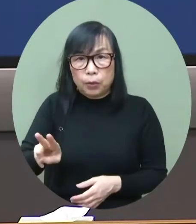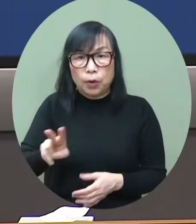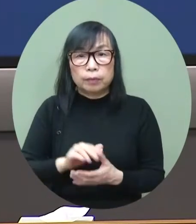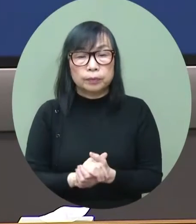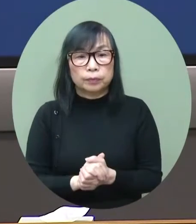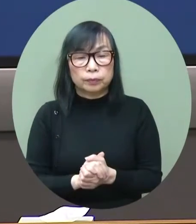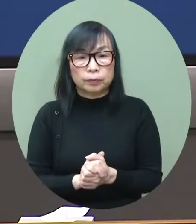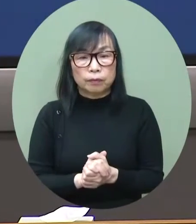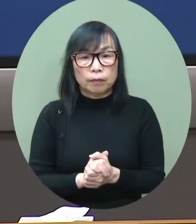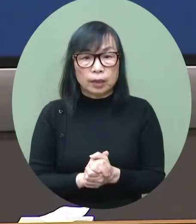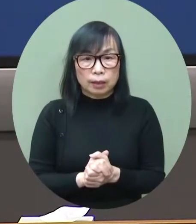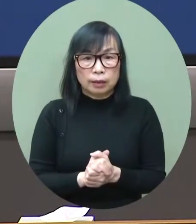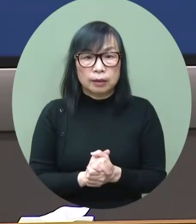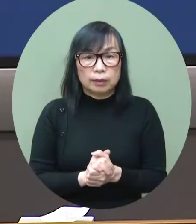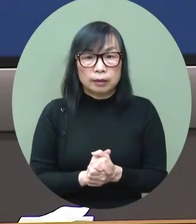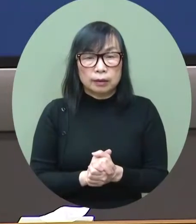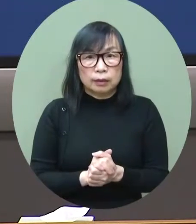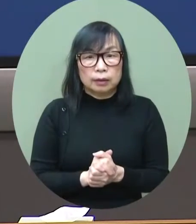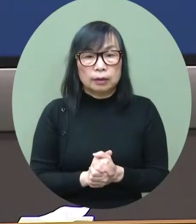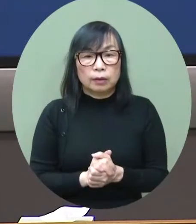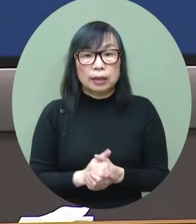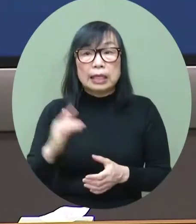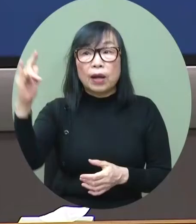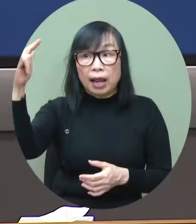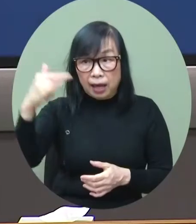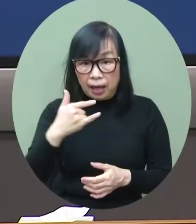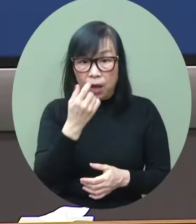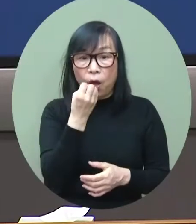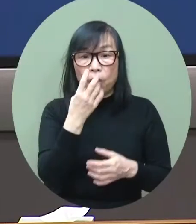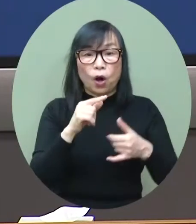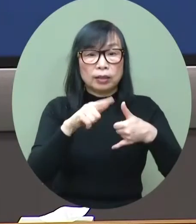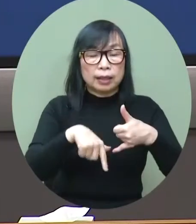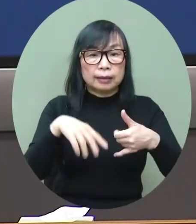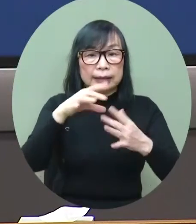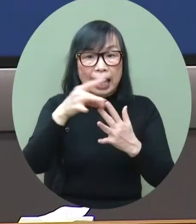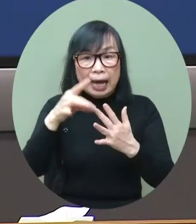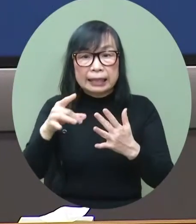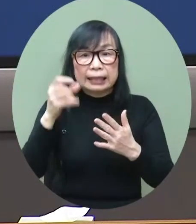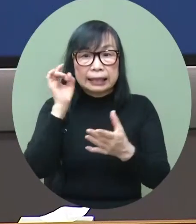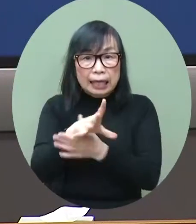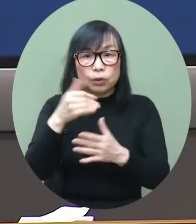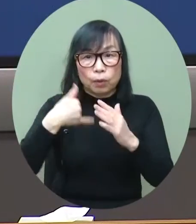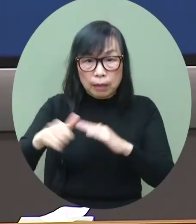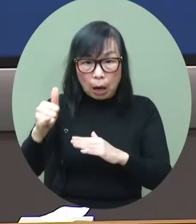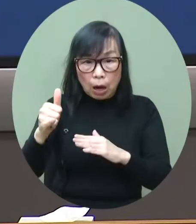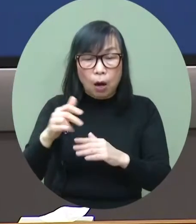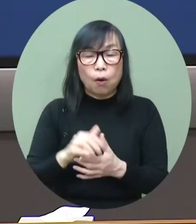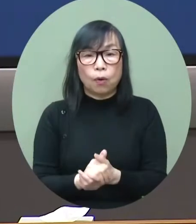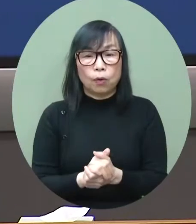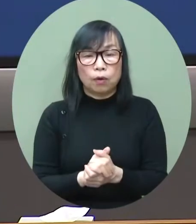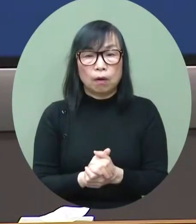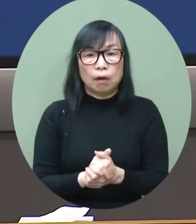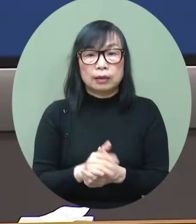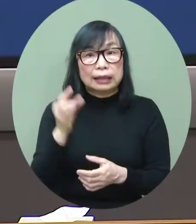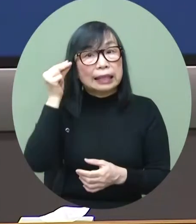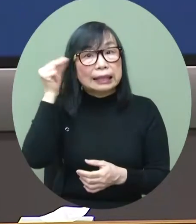啊。咁所以呢位抵港嘅香港市民，如果選擇提早離開，咁佢就其